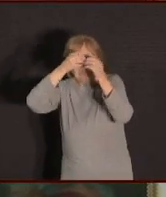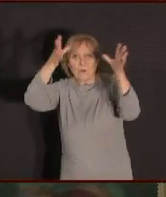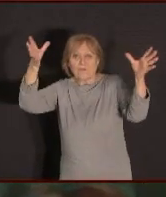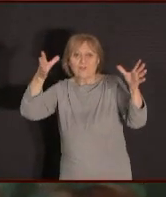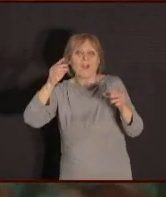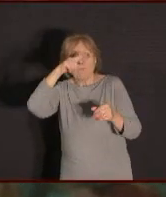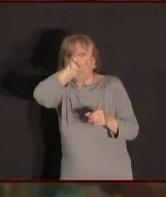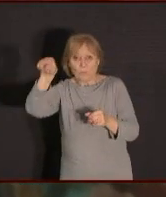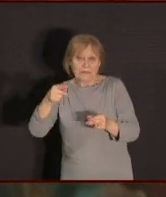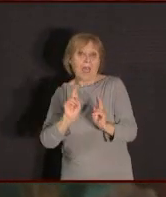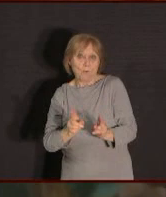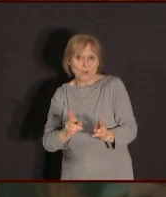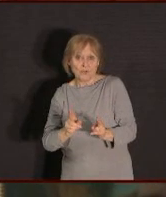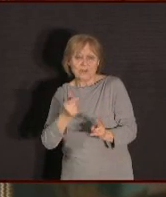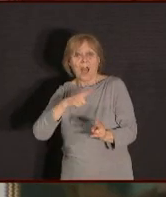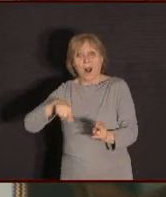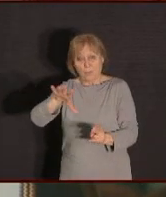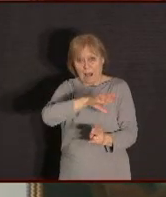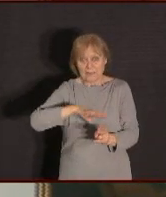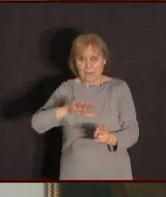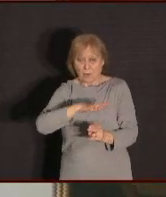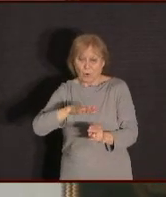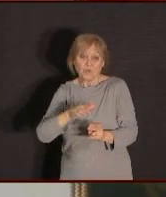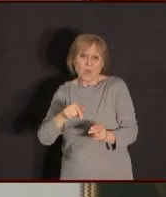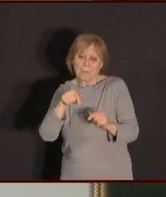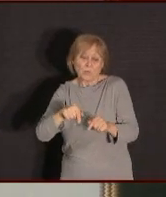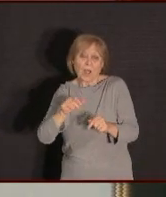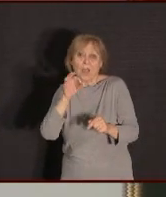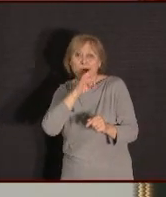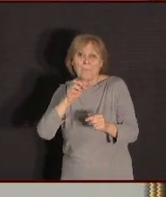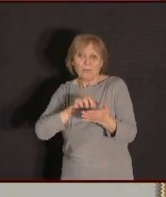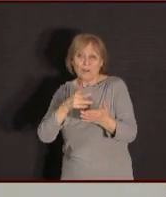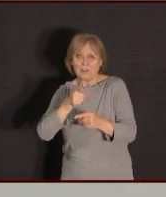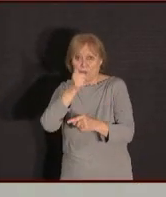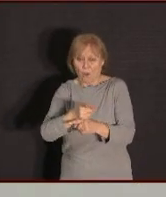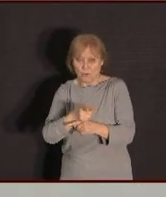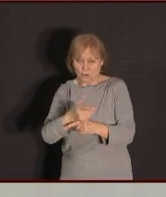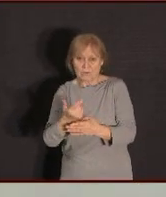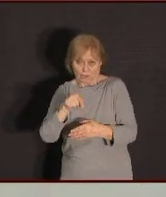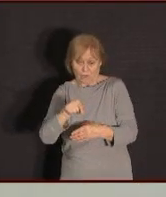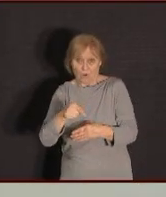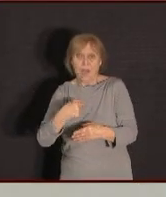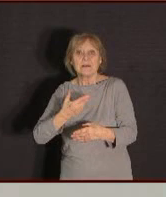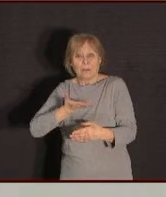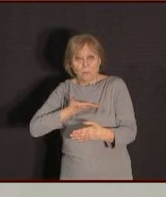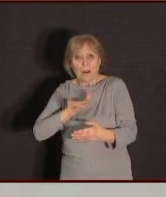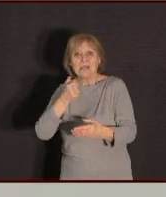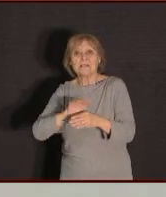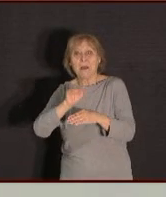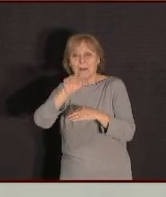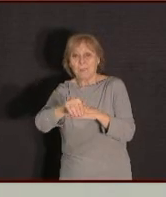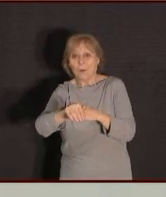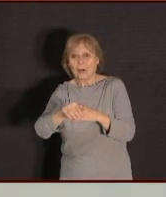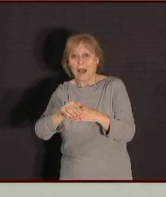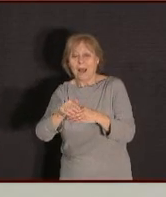možnost. Na ljubljanskem področju se zaenkrat ni nihče odločil za to. Sem pa dobila že iz Maribora, no,